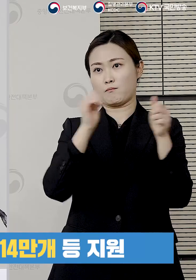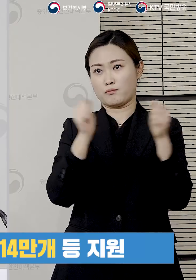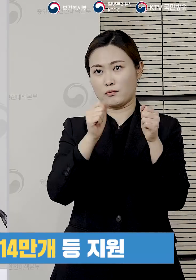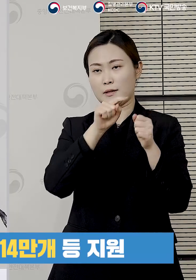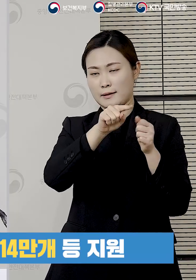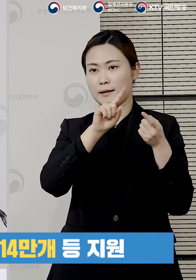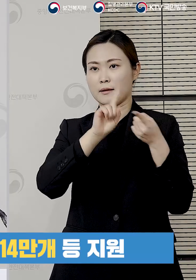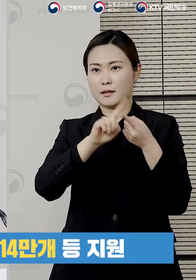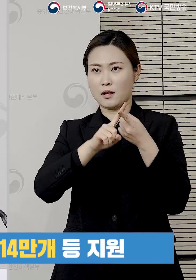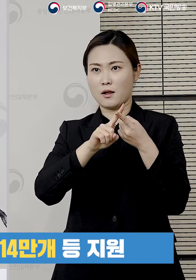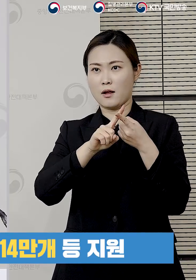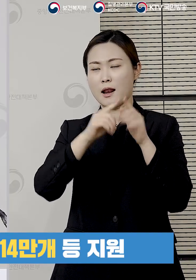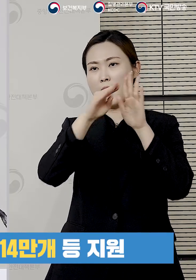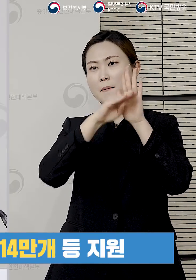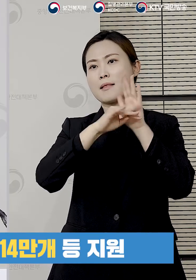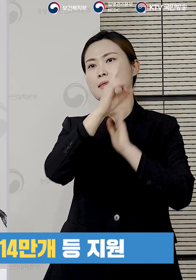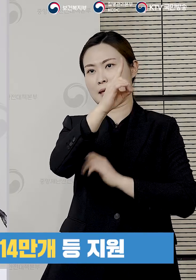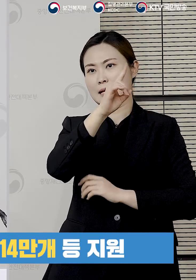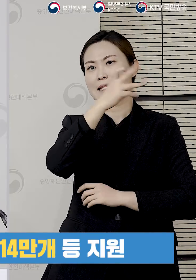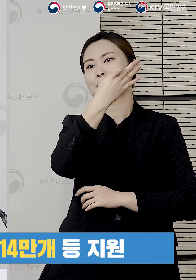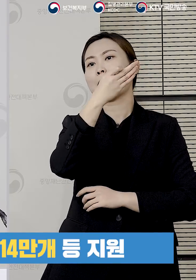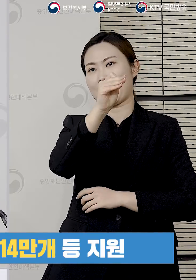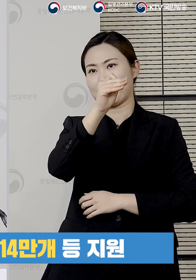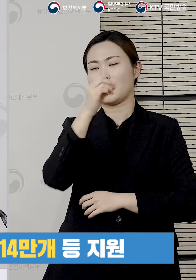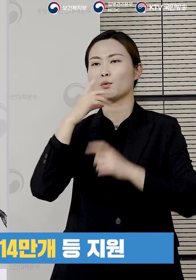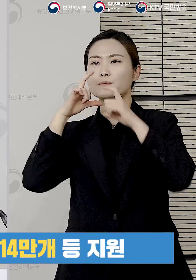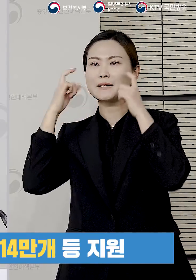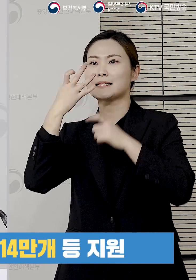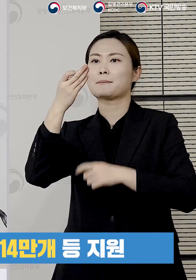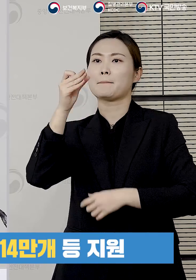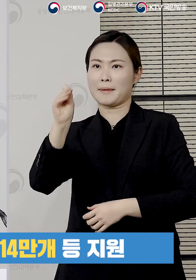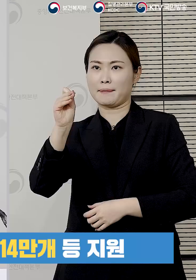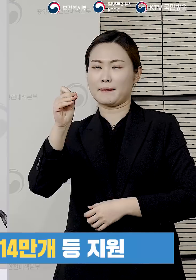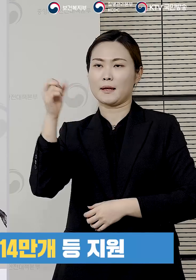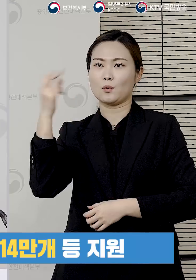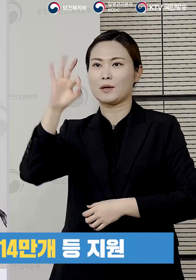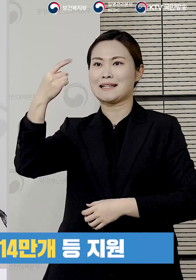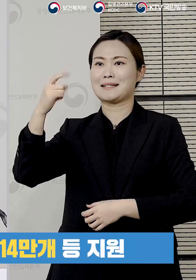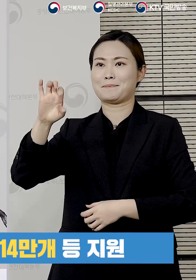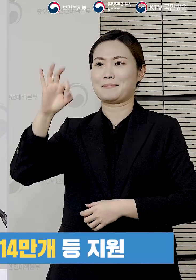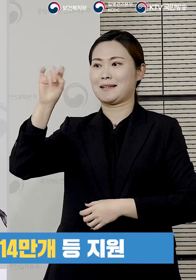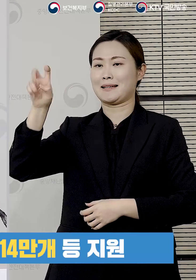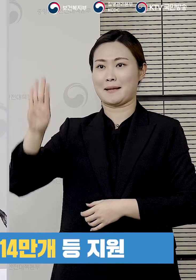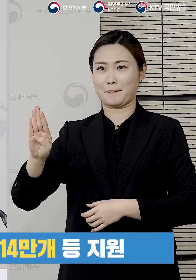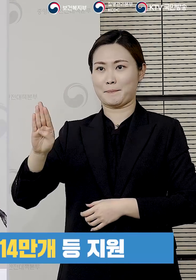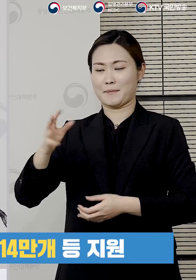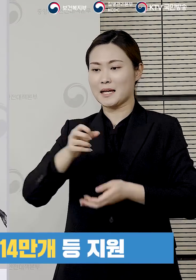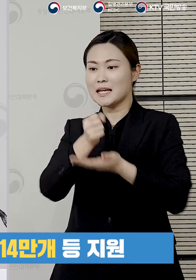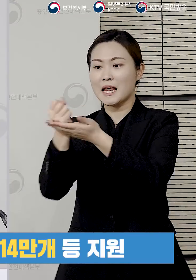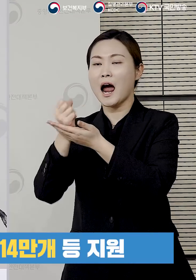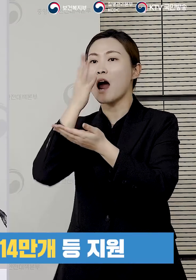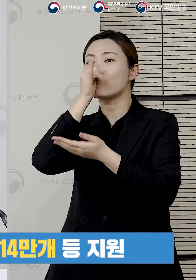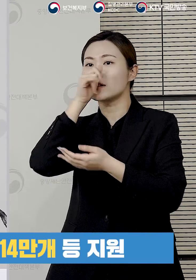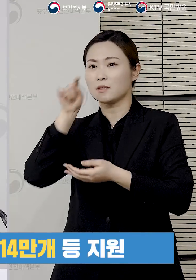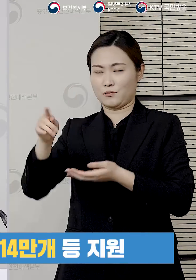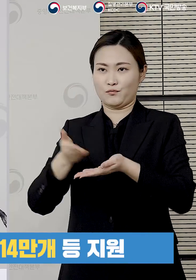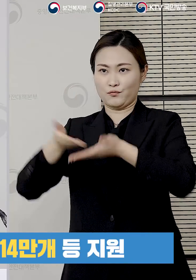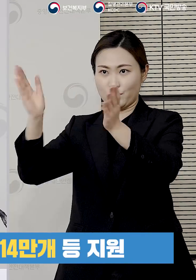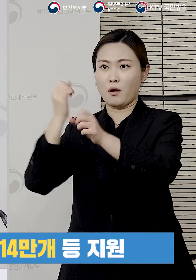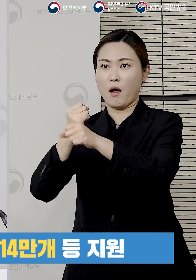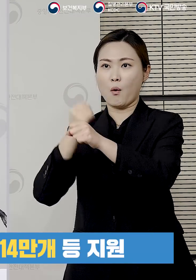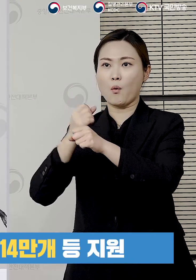D 전신보호구 14만 개, 방역용 마스크 14만 개, 이동용 음압기 103개,